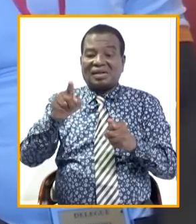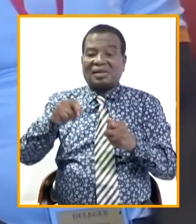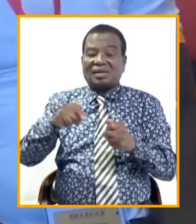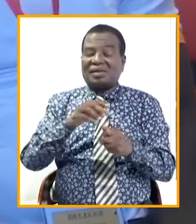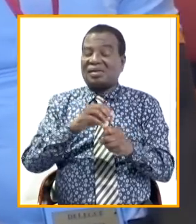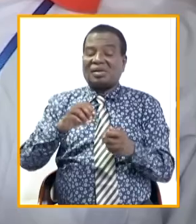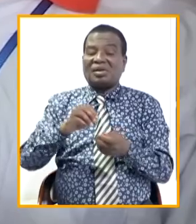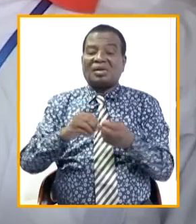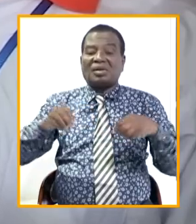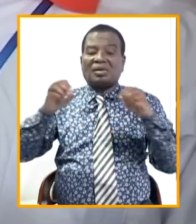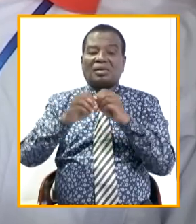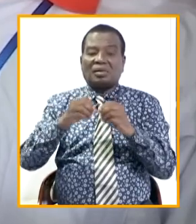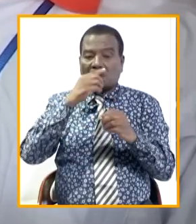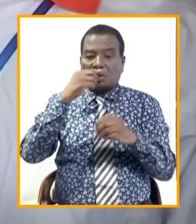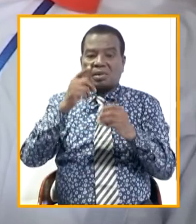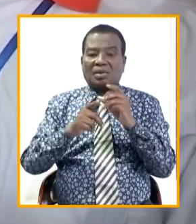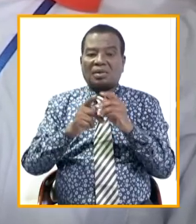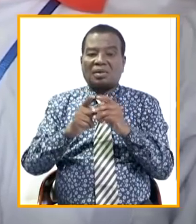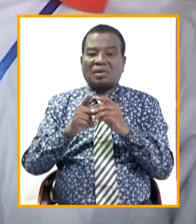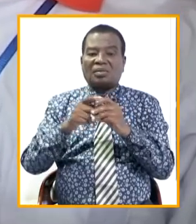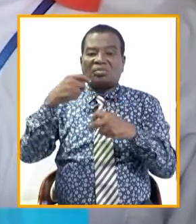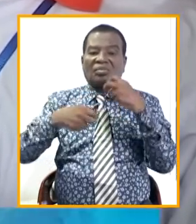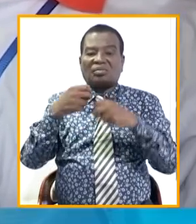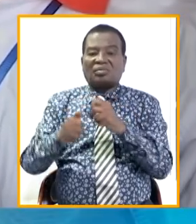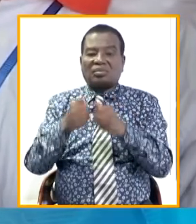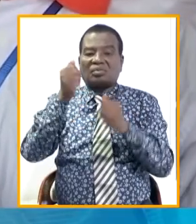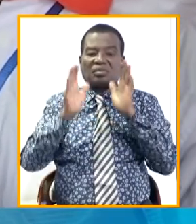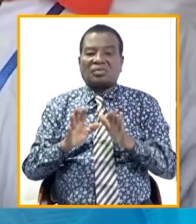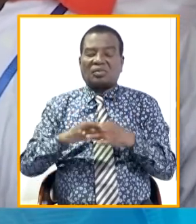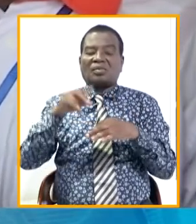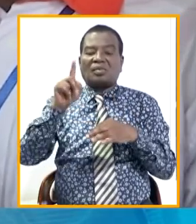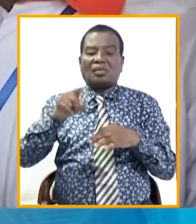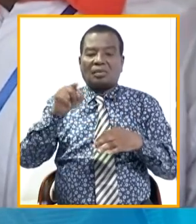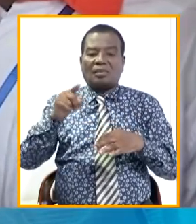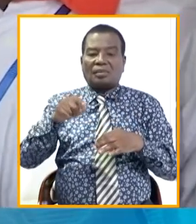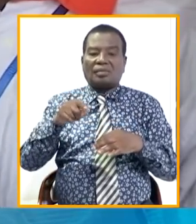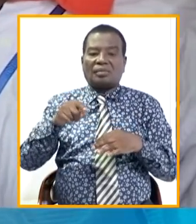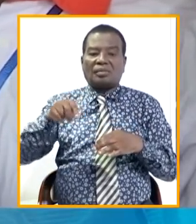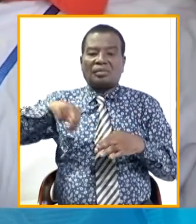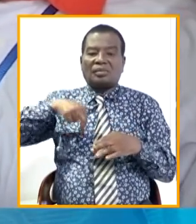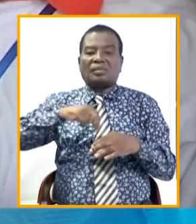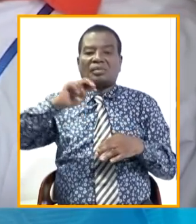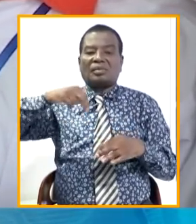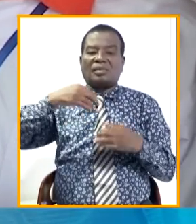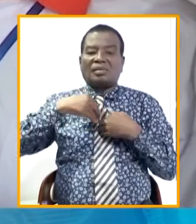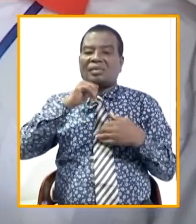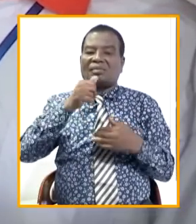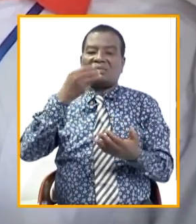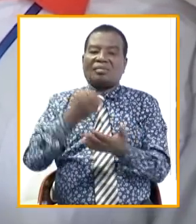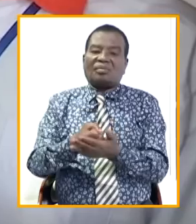place du mutuel d'entraide. Le problème des conducteurs des taxis, et nous n'avons pas un